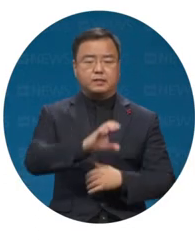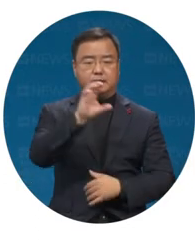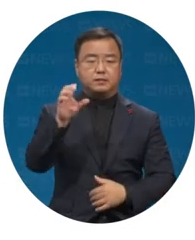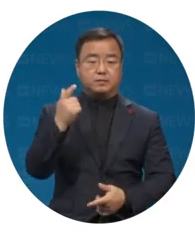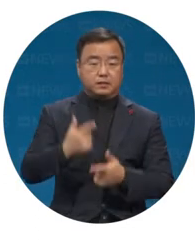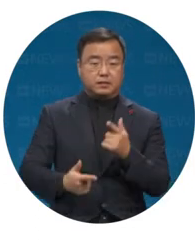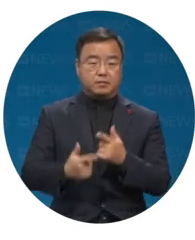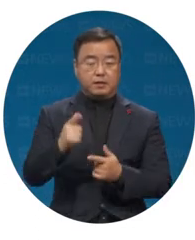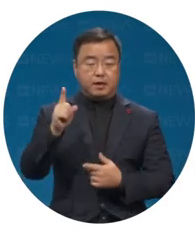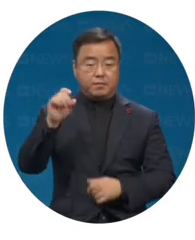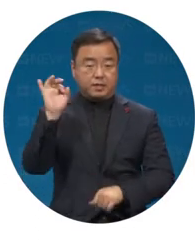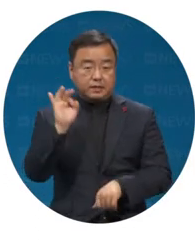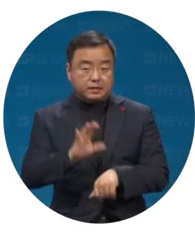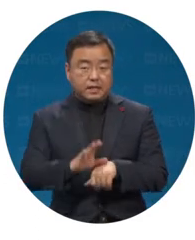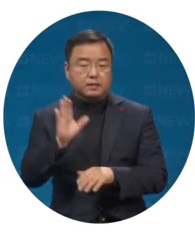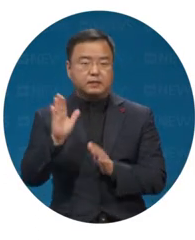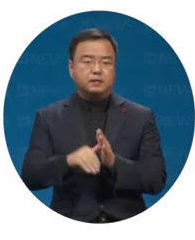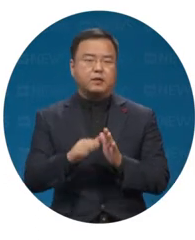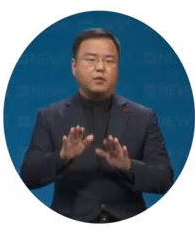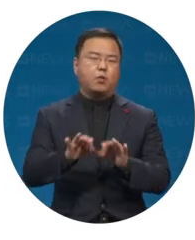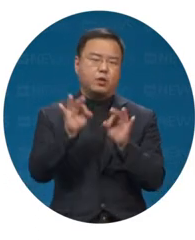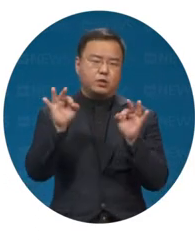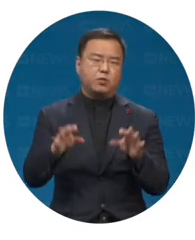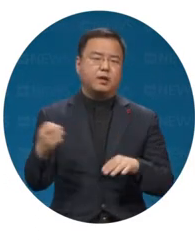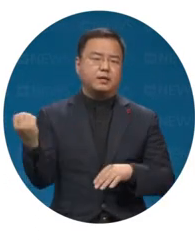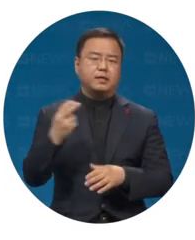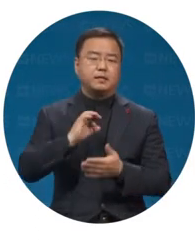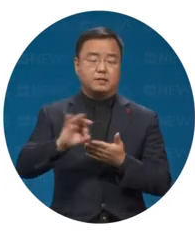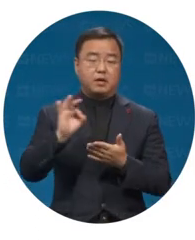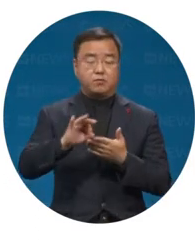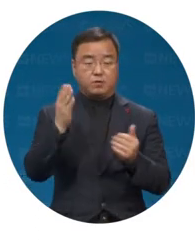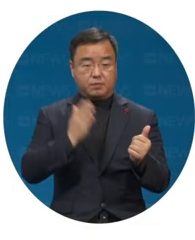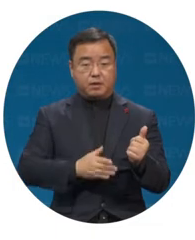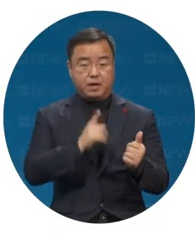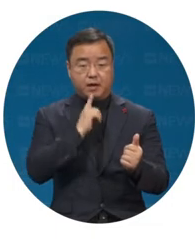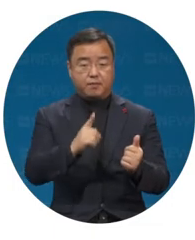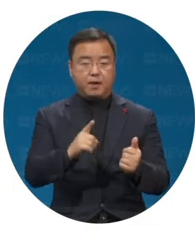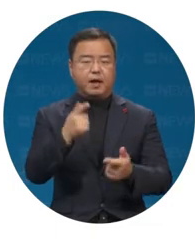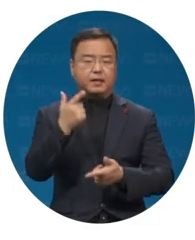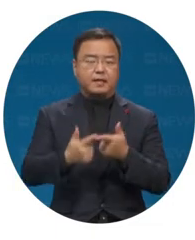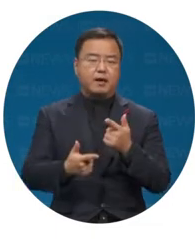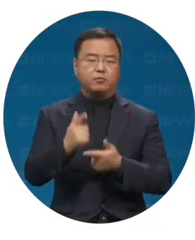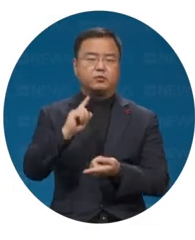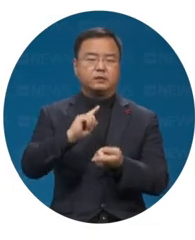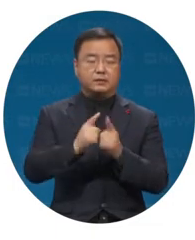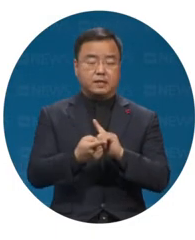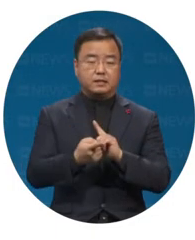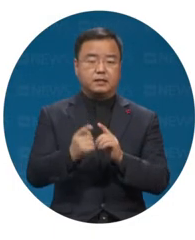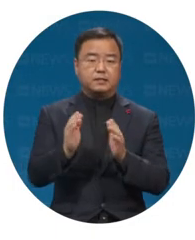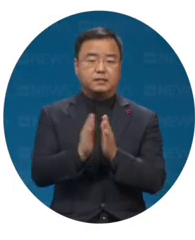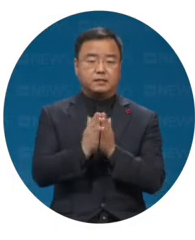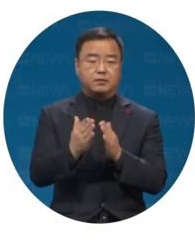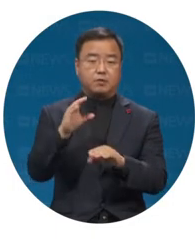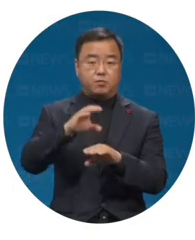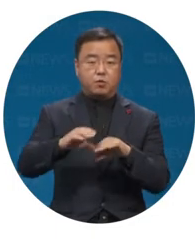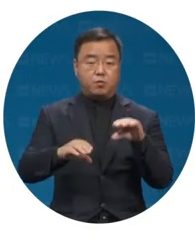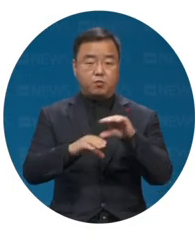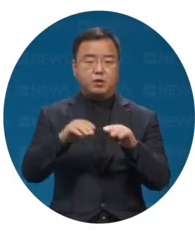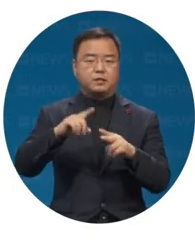트리를 한번 구매하면 오래 재사용할 것을 강조하며 나무 대신 책을 쌓아 크리스마스 트리를